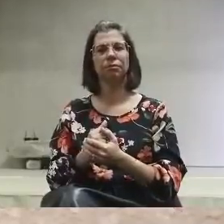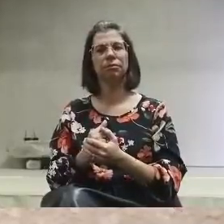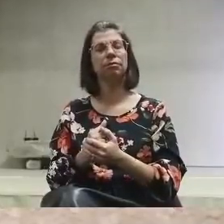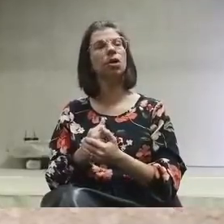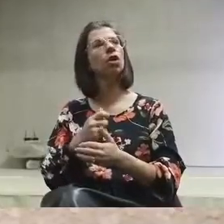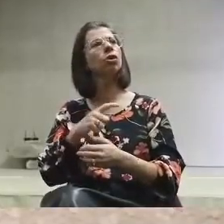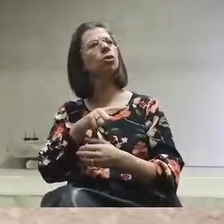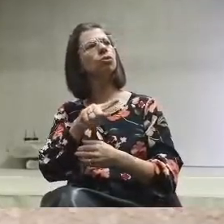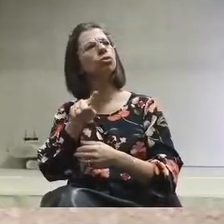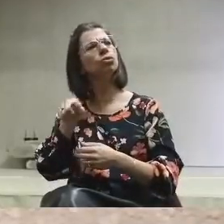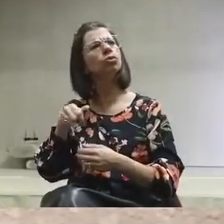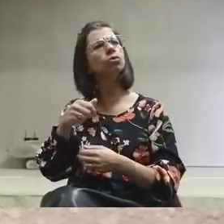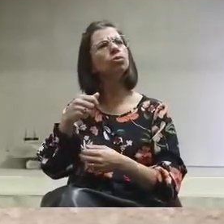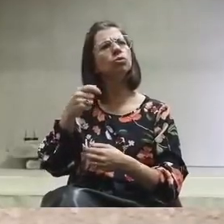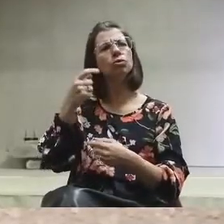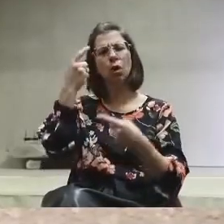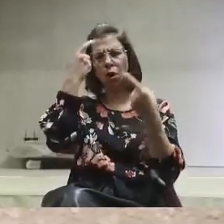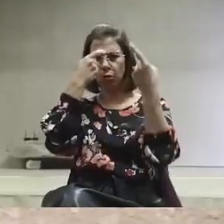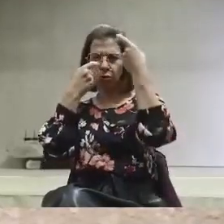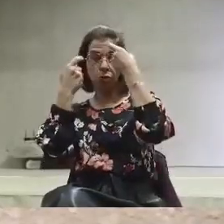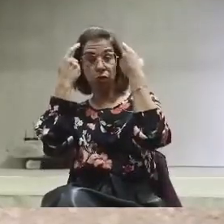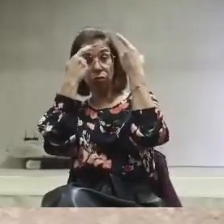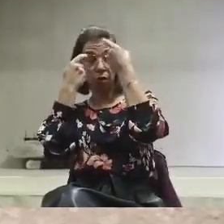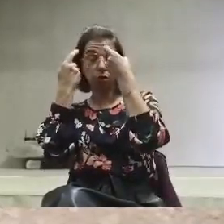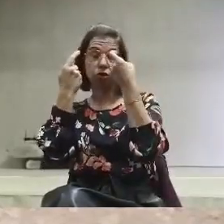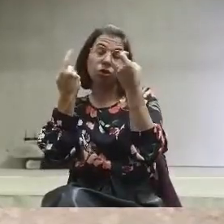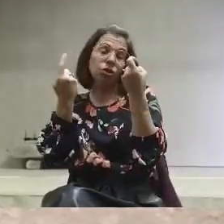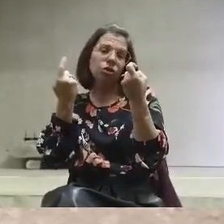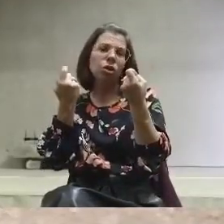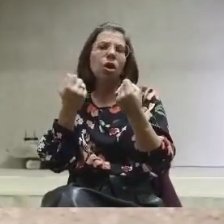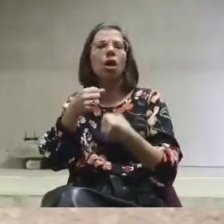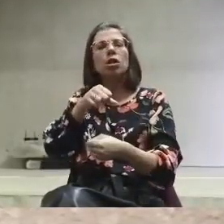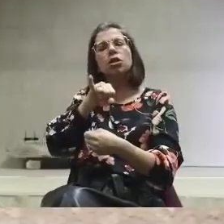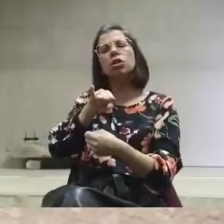imaginez un tribunal et un juge qui dit, puisque tu demandes pardon,